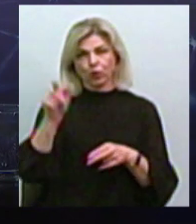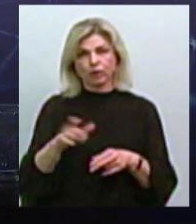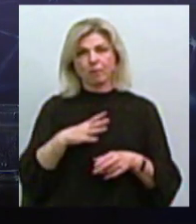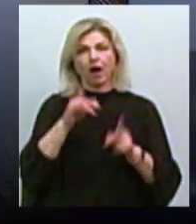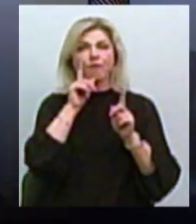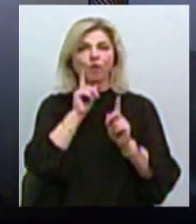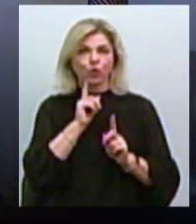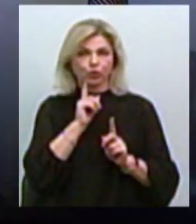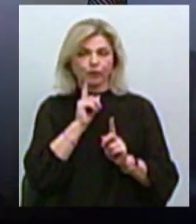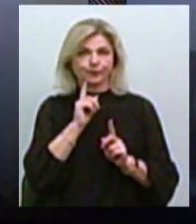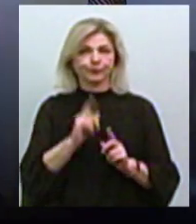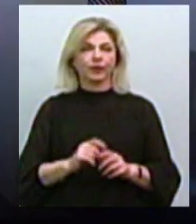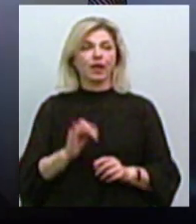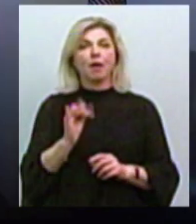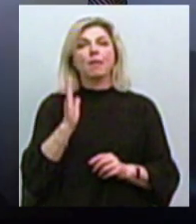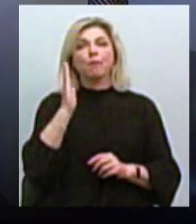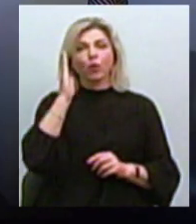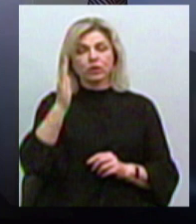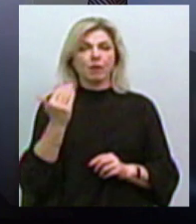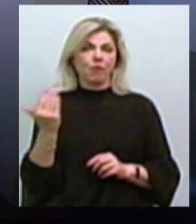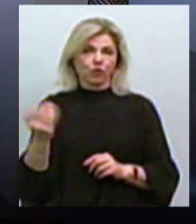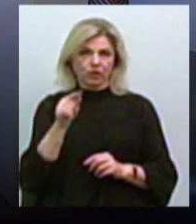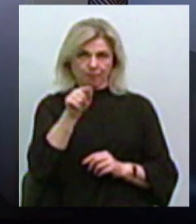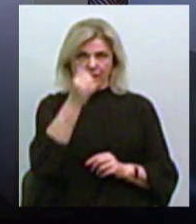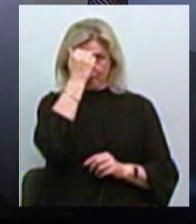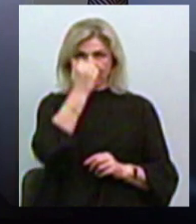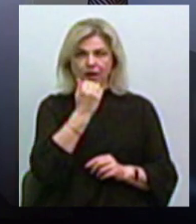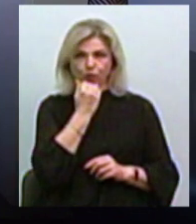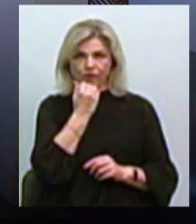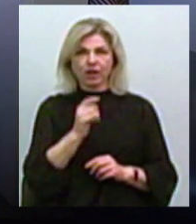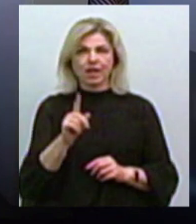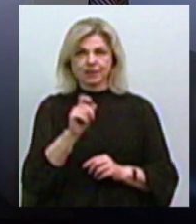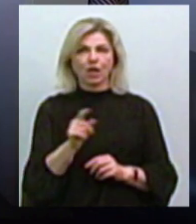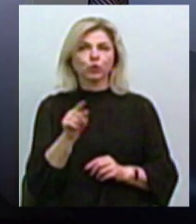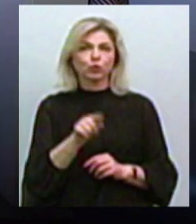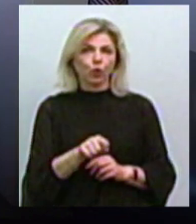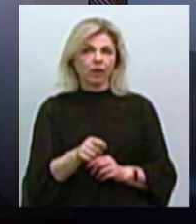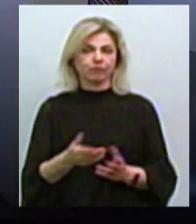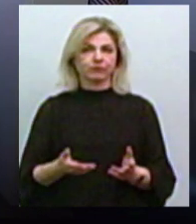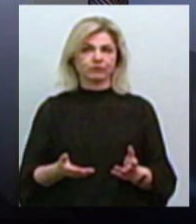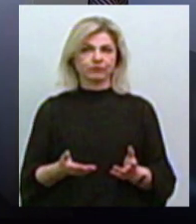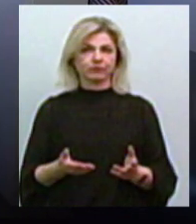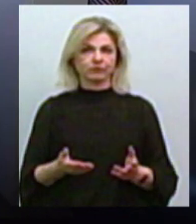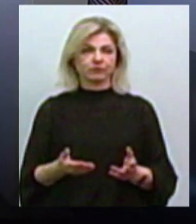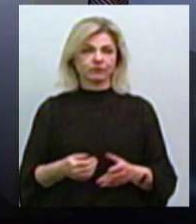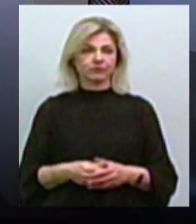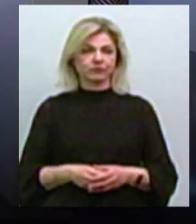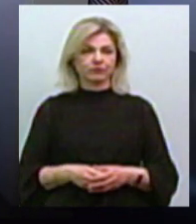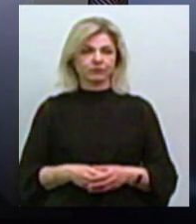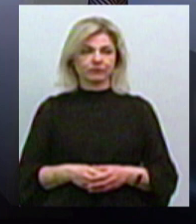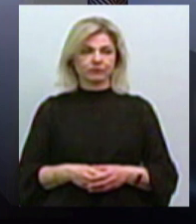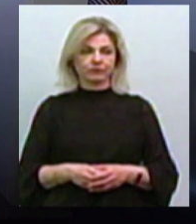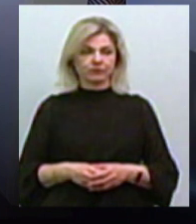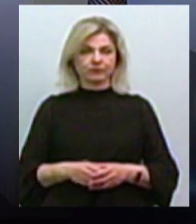і в майбутньому вона тобі подякувала за той, ну, скажімо, такий